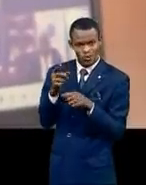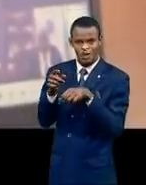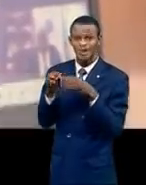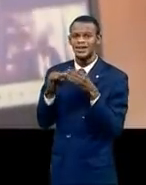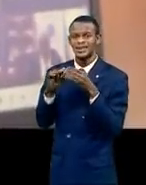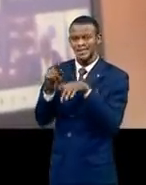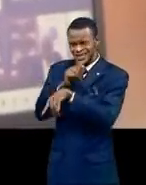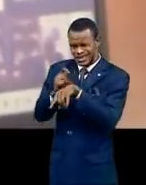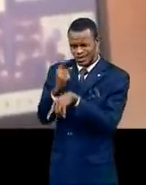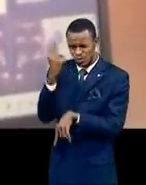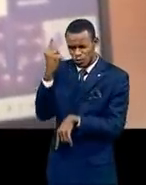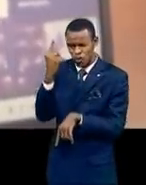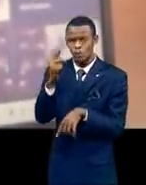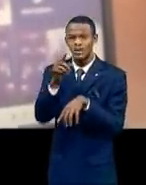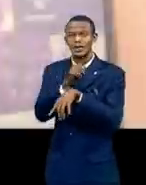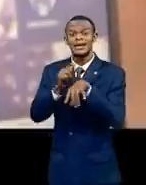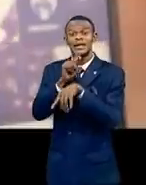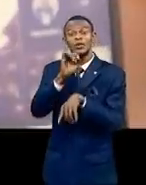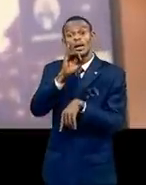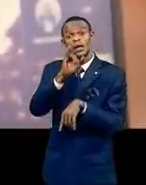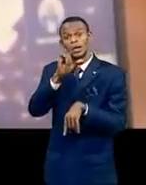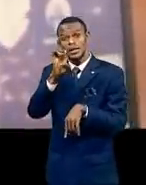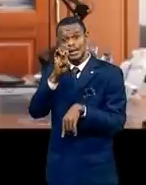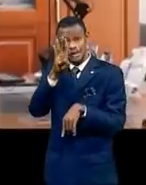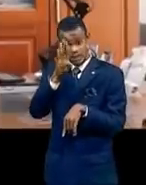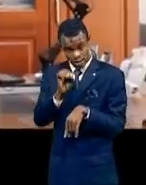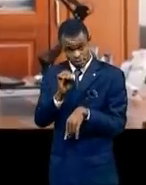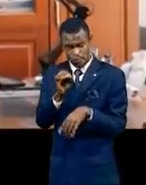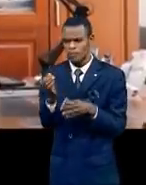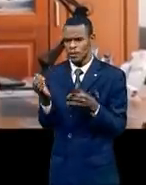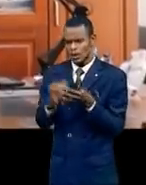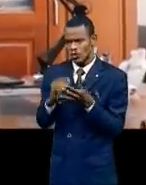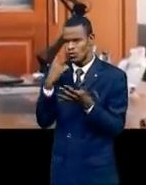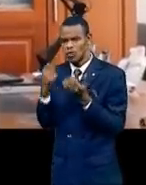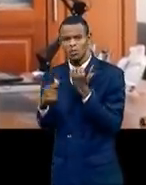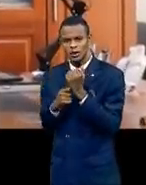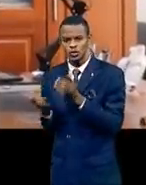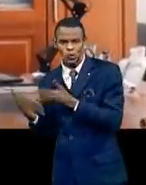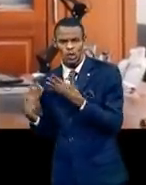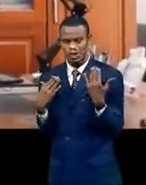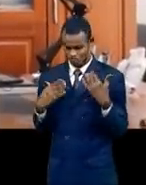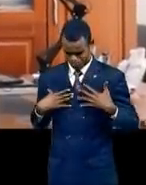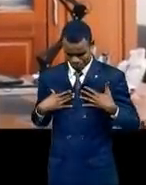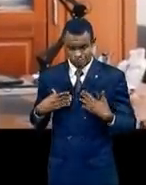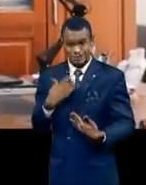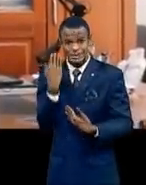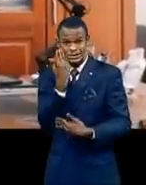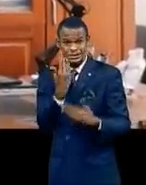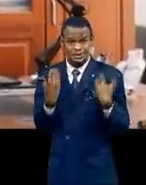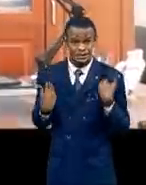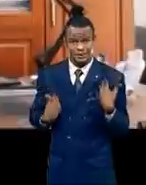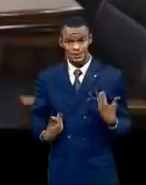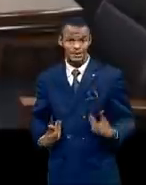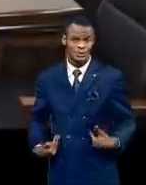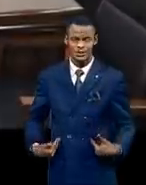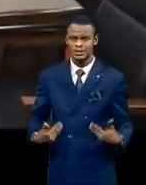d'Ilebo. Il est également fait état des cas d'éruption cutanée et des maladies génitales. À cela s'ajoute